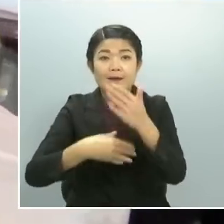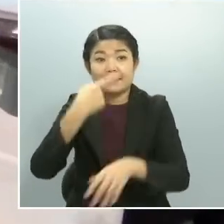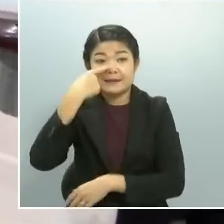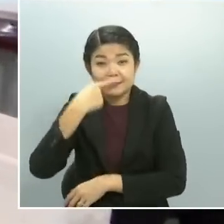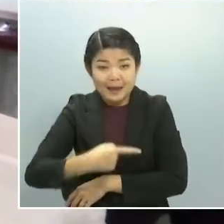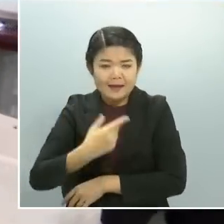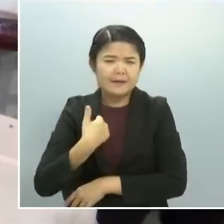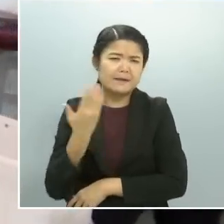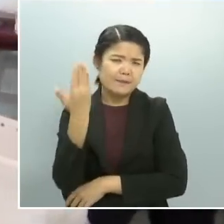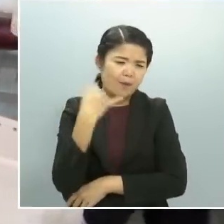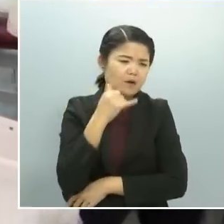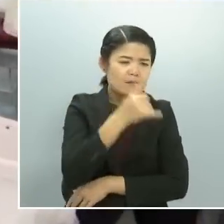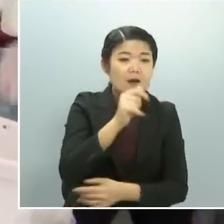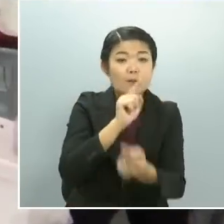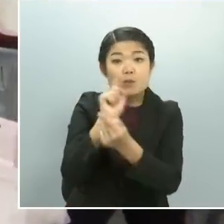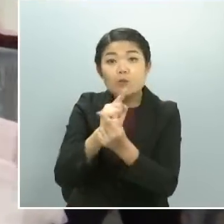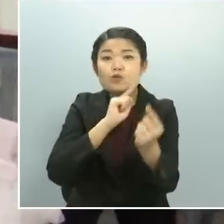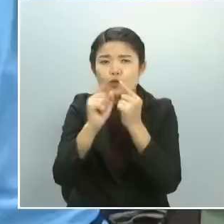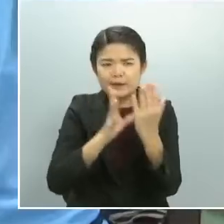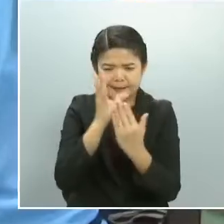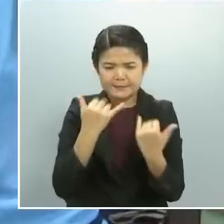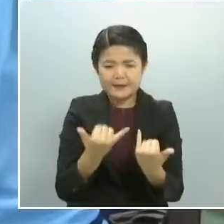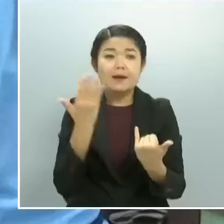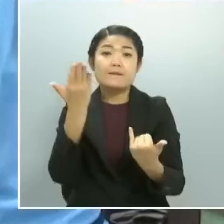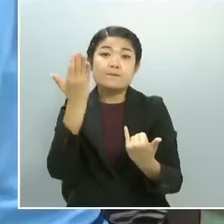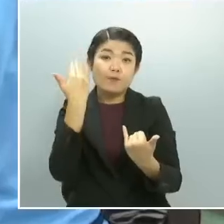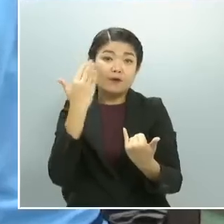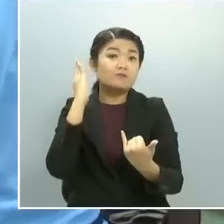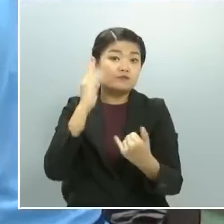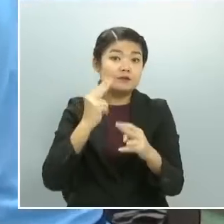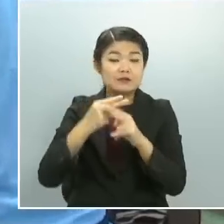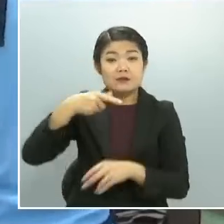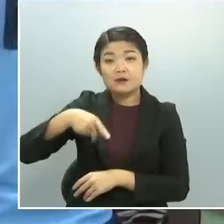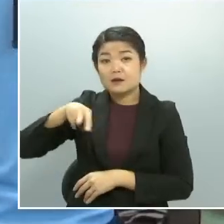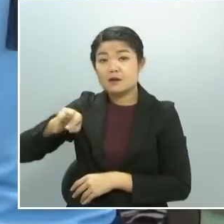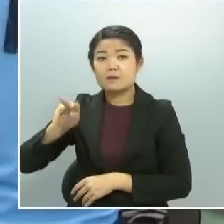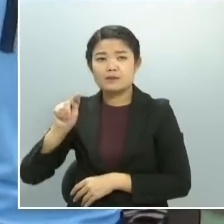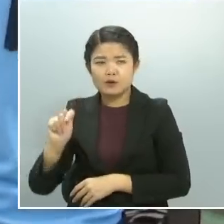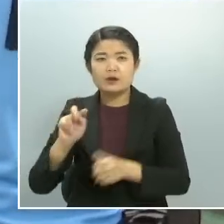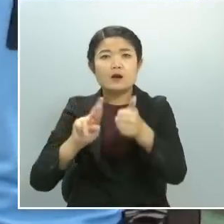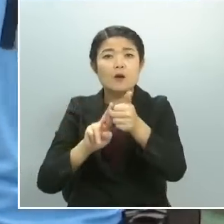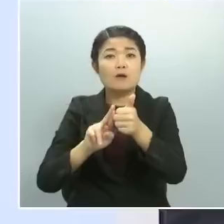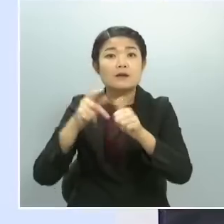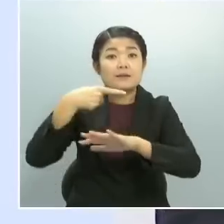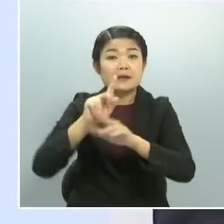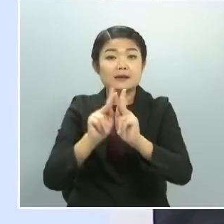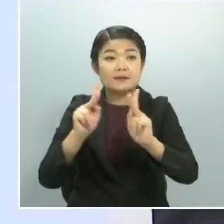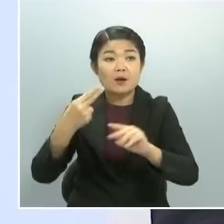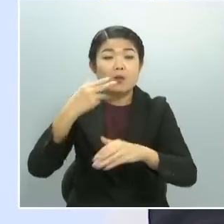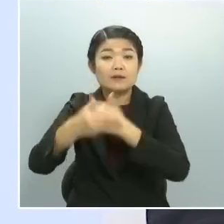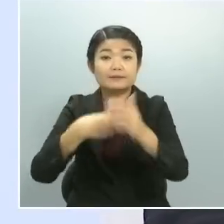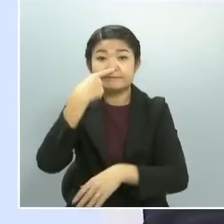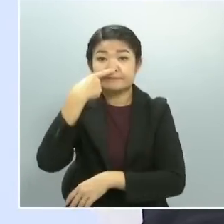เดินสายไปพูดคุยอาจจะเป็นสัปดาห์นี้เมื่อวานนี้คุณพจน์อร่าวัฒนานนท์รองประธานกรรมการหอการค้าไทยบอก